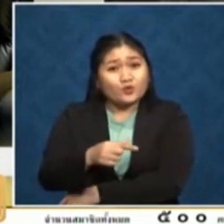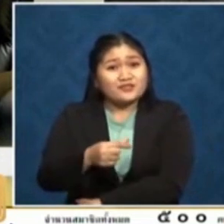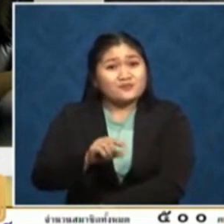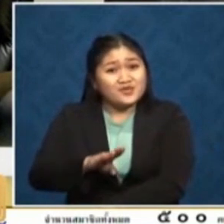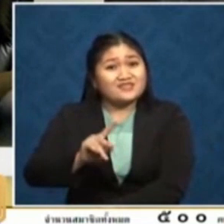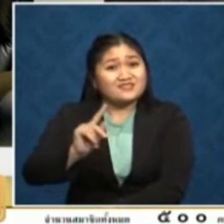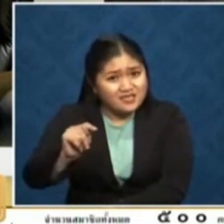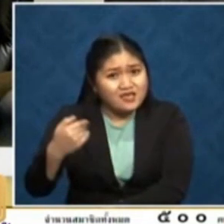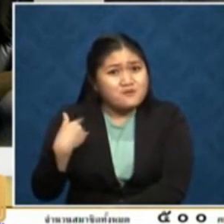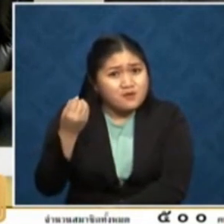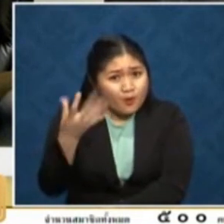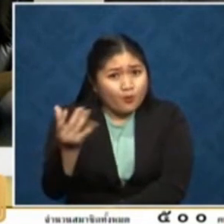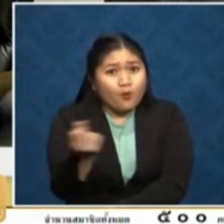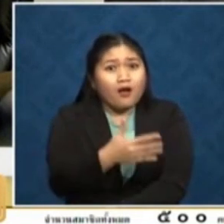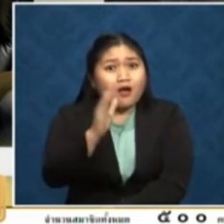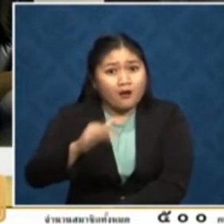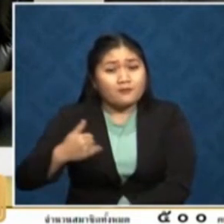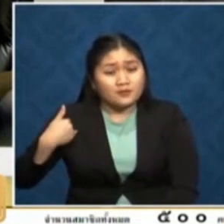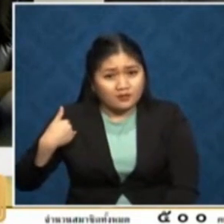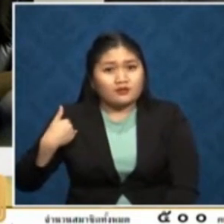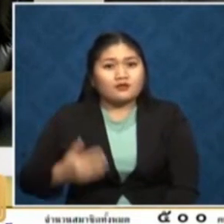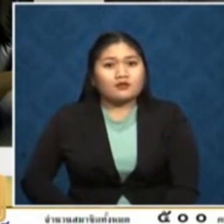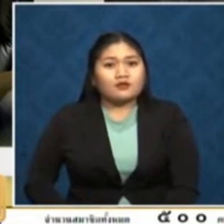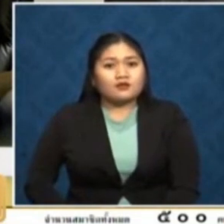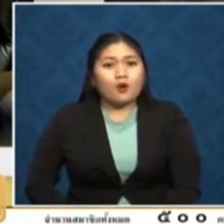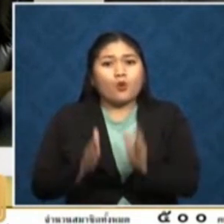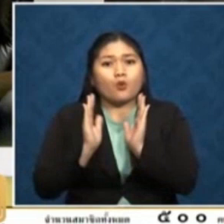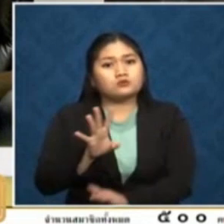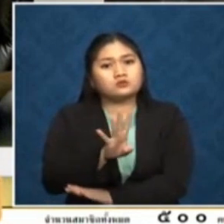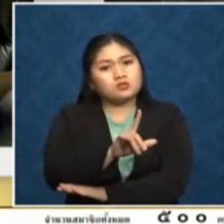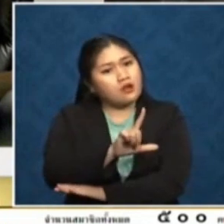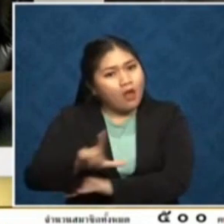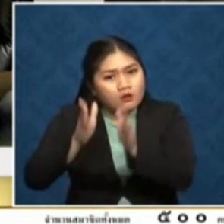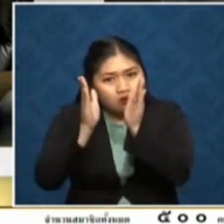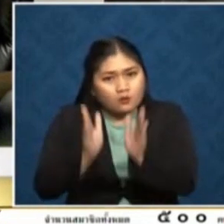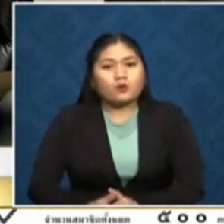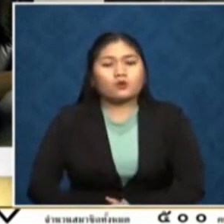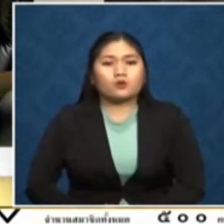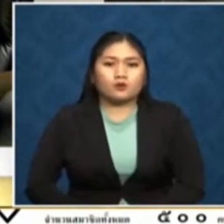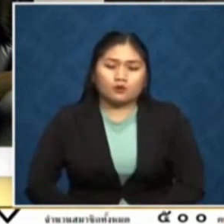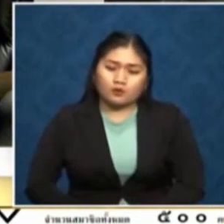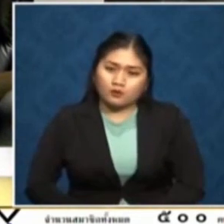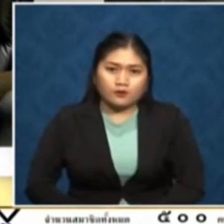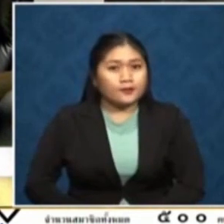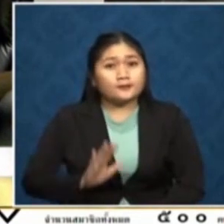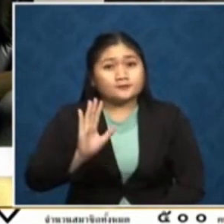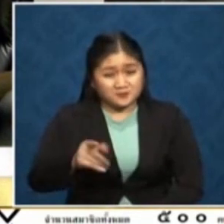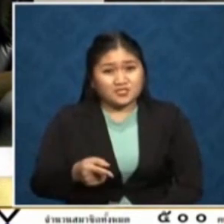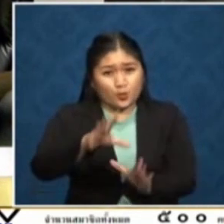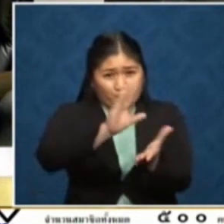มือนกับพวกเรานะครับให้รู้สึกว่าเป็นคนปกตินะครับและกลุ่ม LGBT นะครับท่